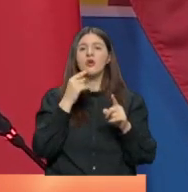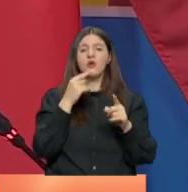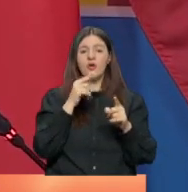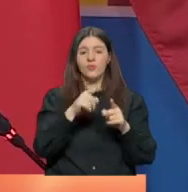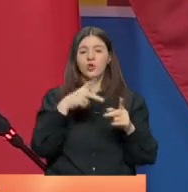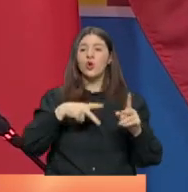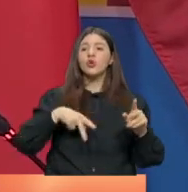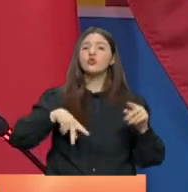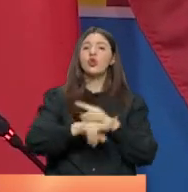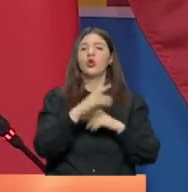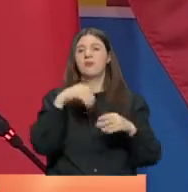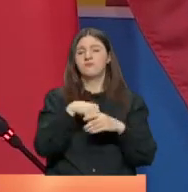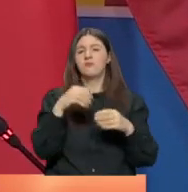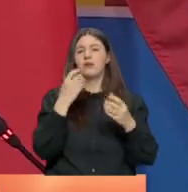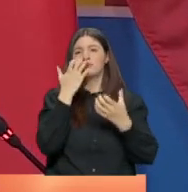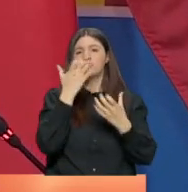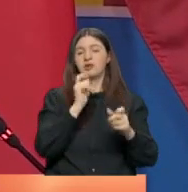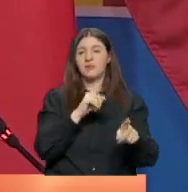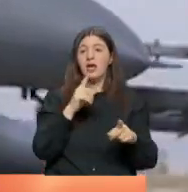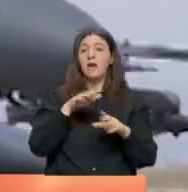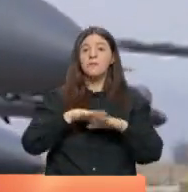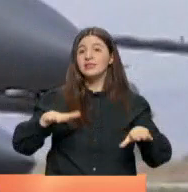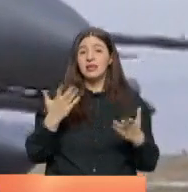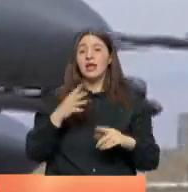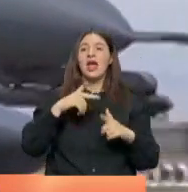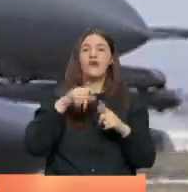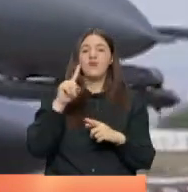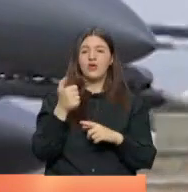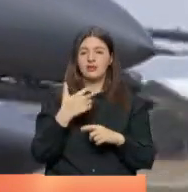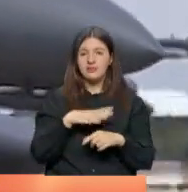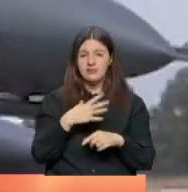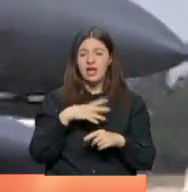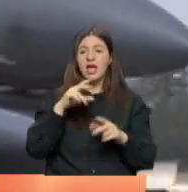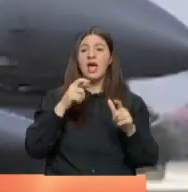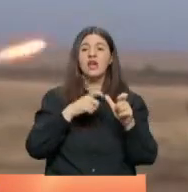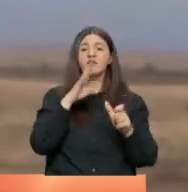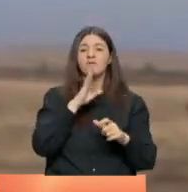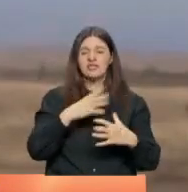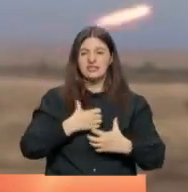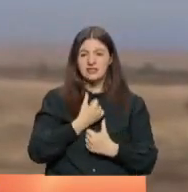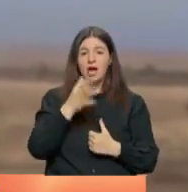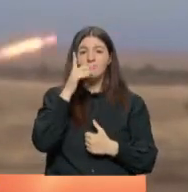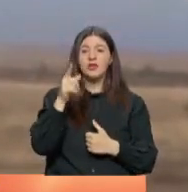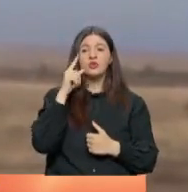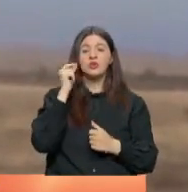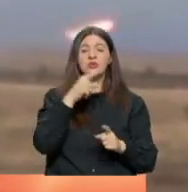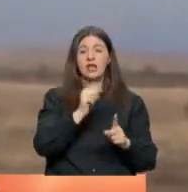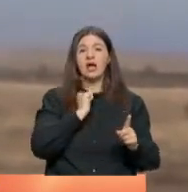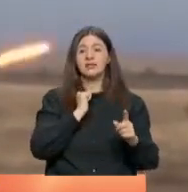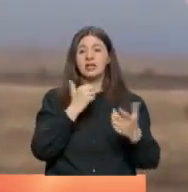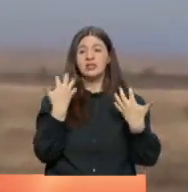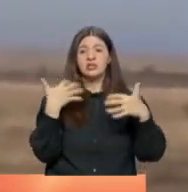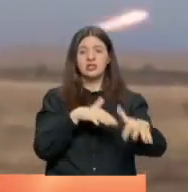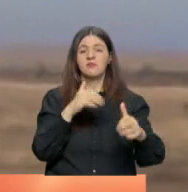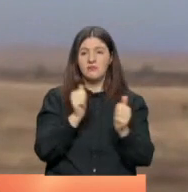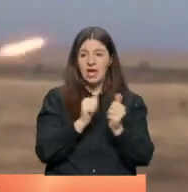üzerinden imkan sağlayalım. Erdoğan ise masaya Türkiye'nin F-16 talebi, S-400 krizi, Amerika'nın Yunanistan'a askeri